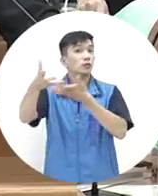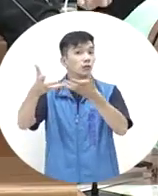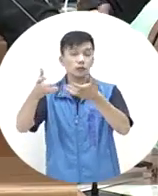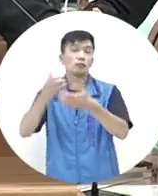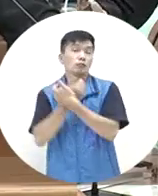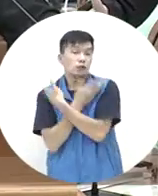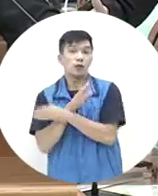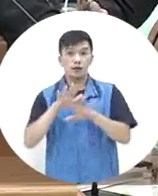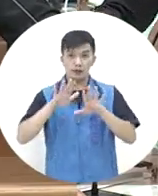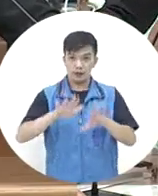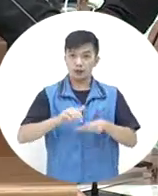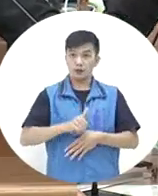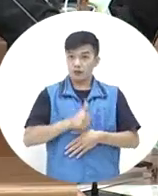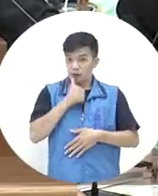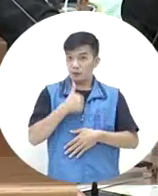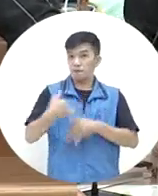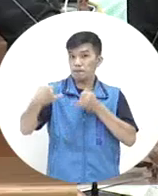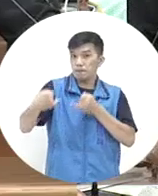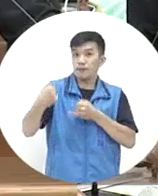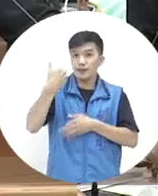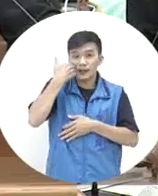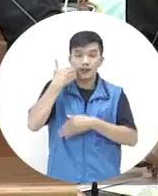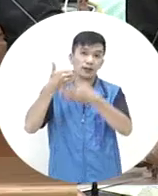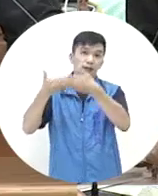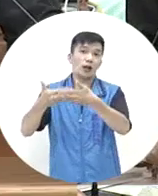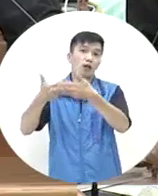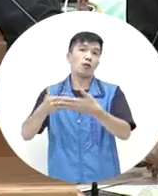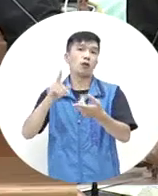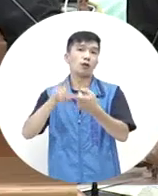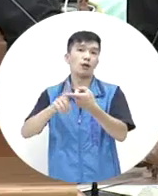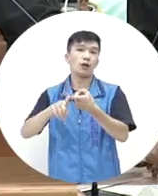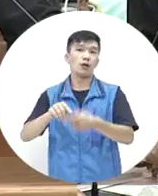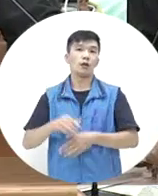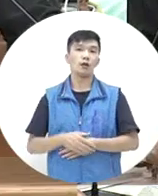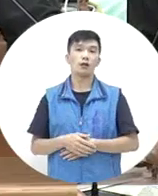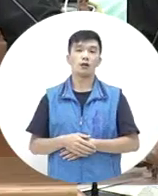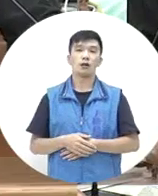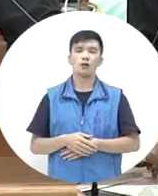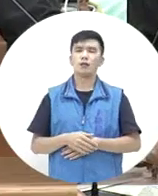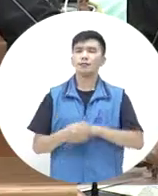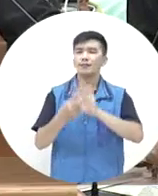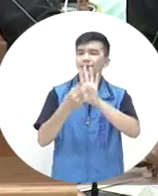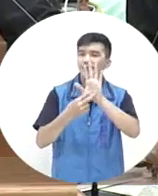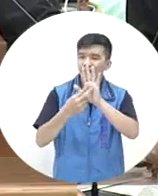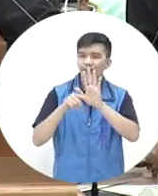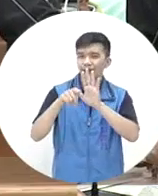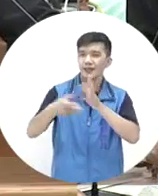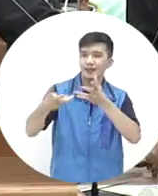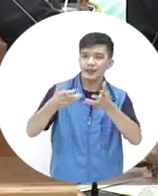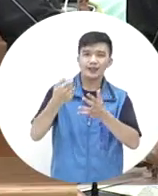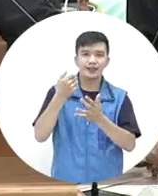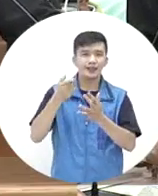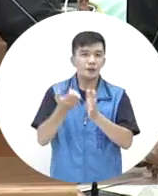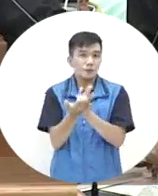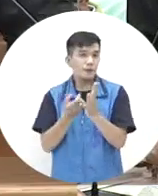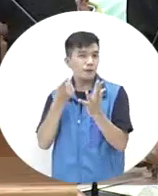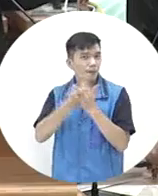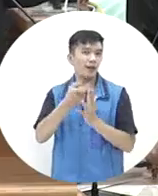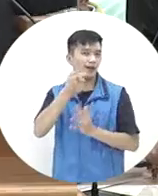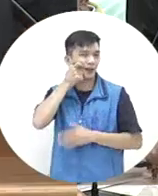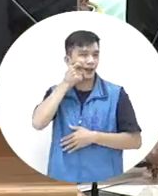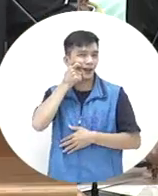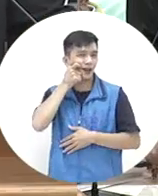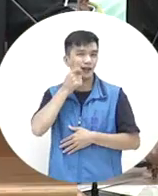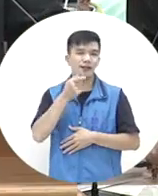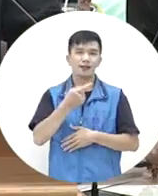进行式就是中国嘛，对不对？ 哦，我是讲一个。世事难料，任何哪一个国家，这个不是比你更